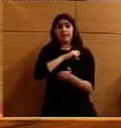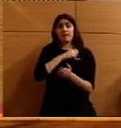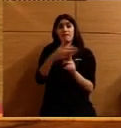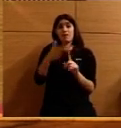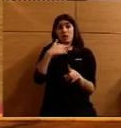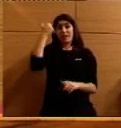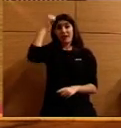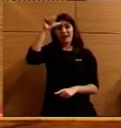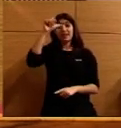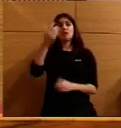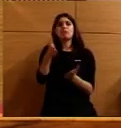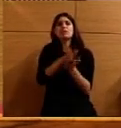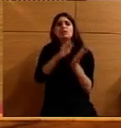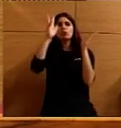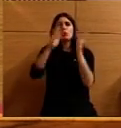la vida